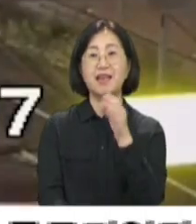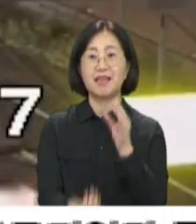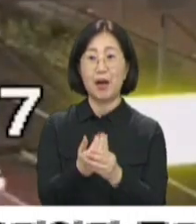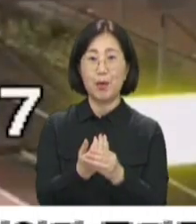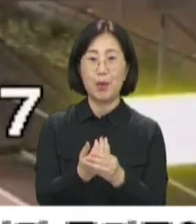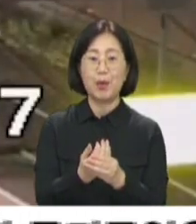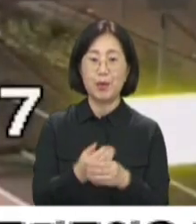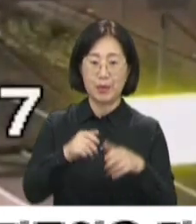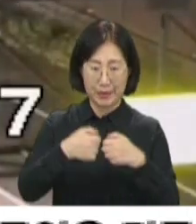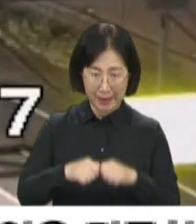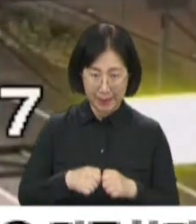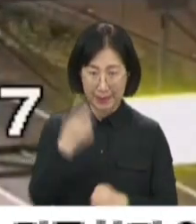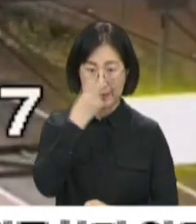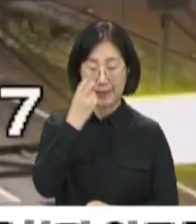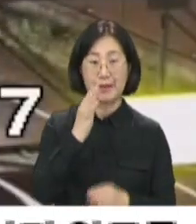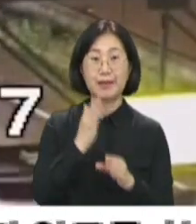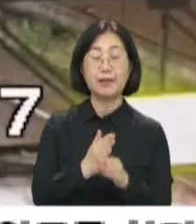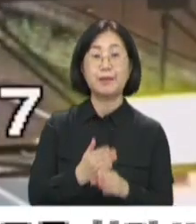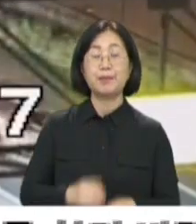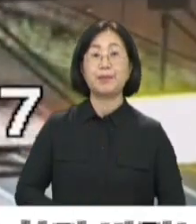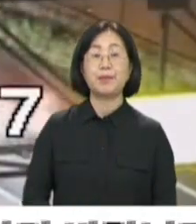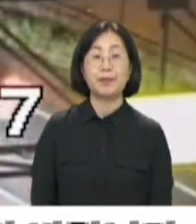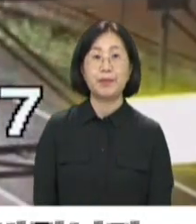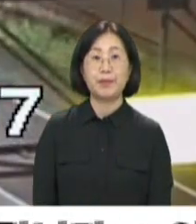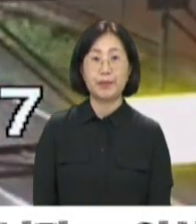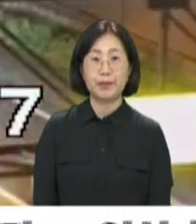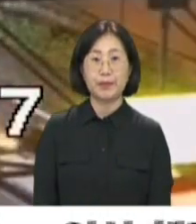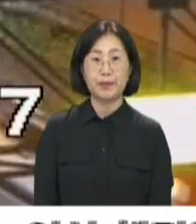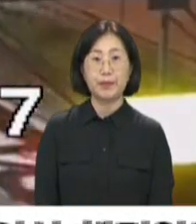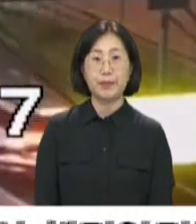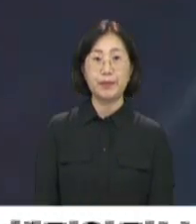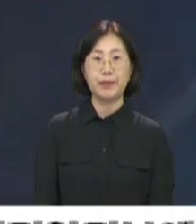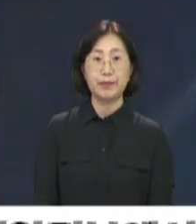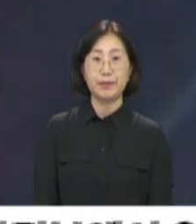것으로 보고 정확한 사고 경의를 조사 중입니다